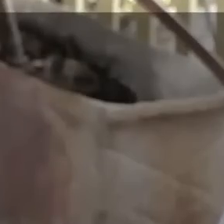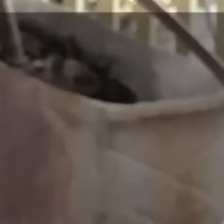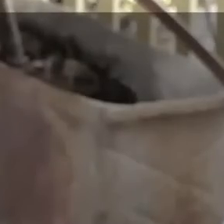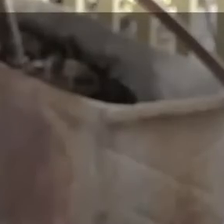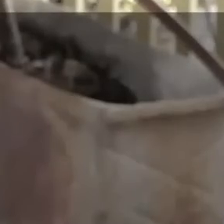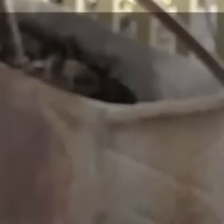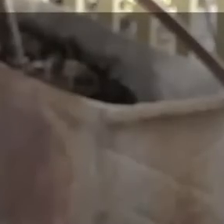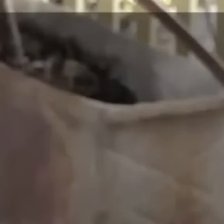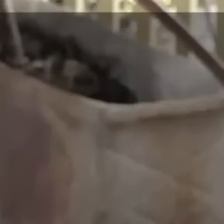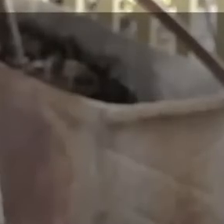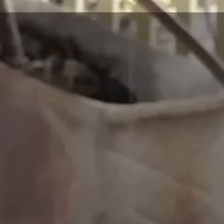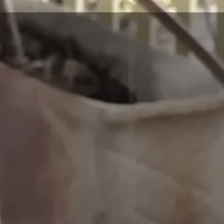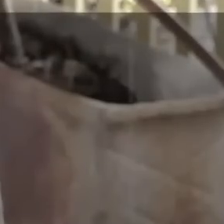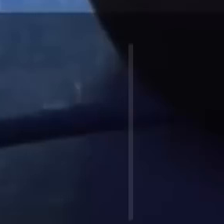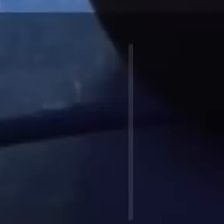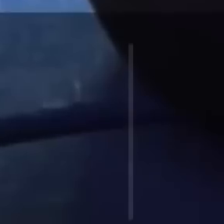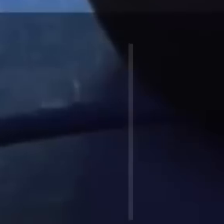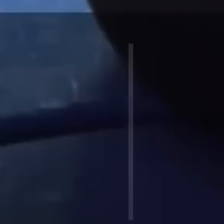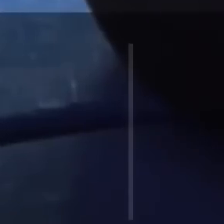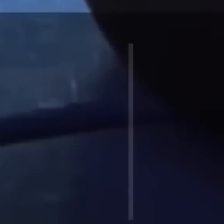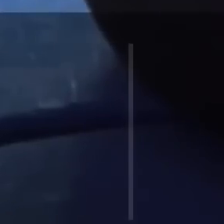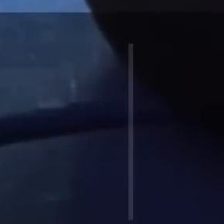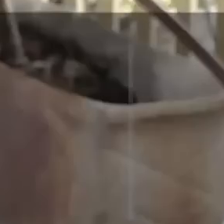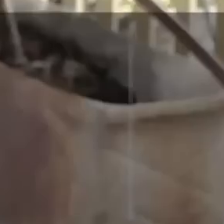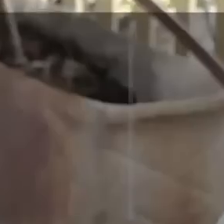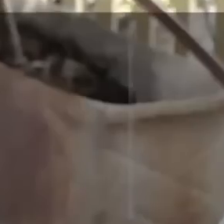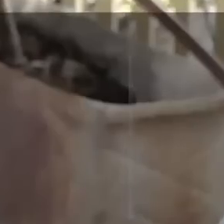נעים שהכל מצטבר ואז לא תיבבום.